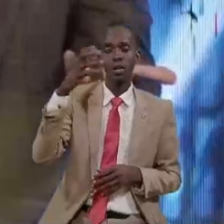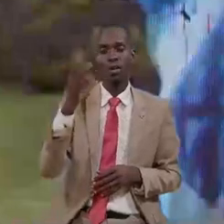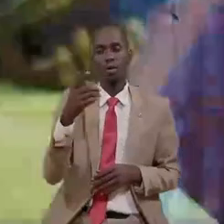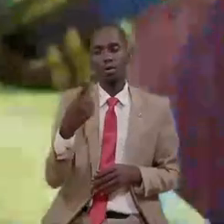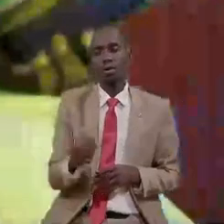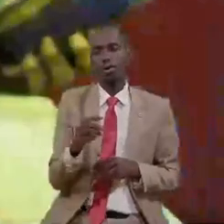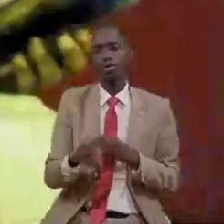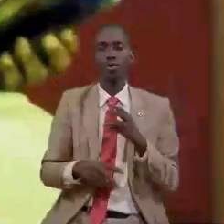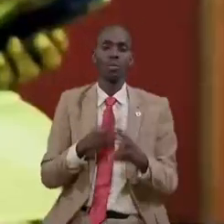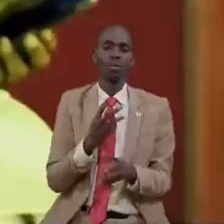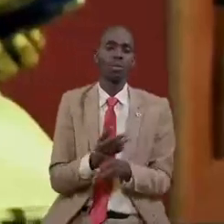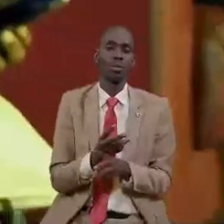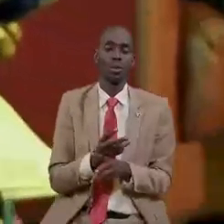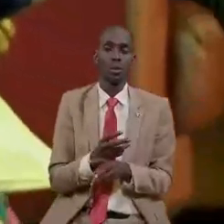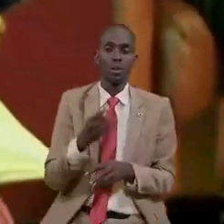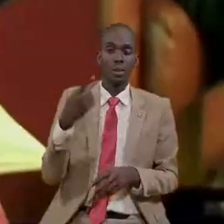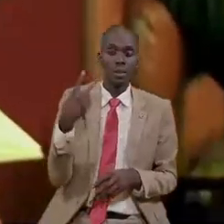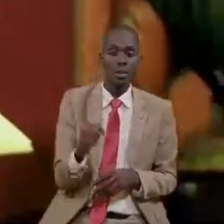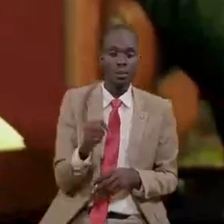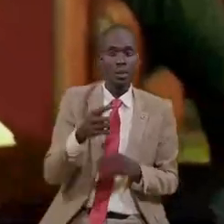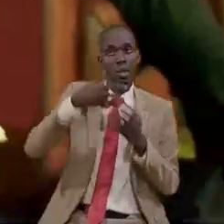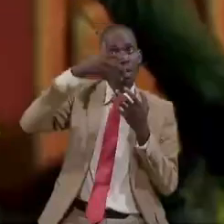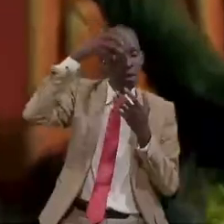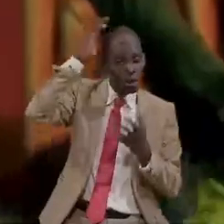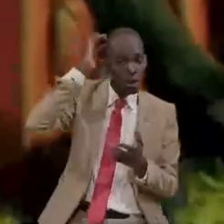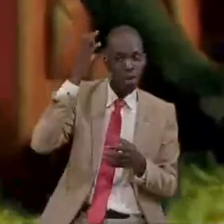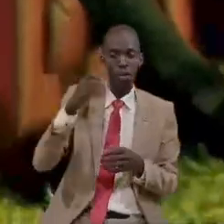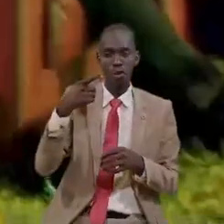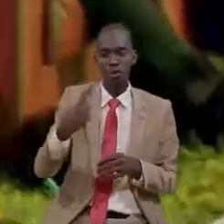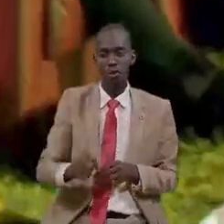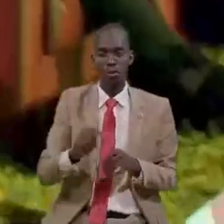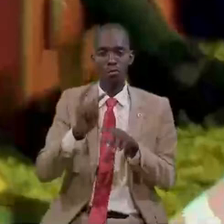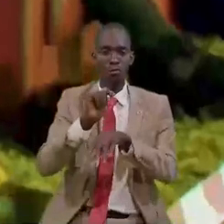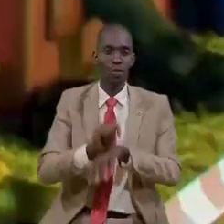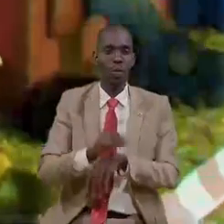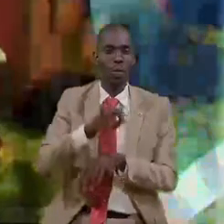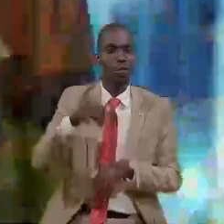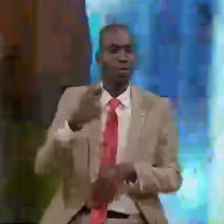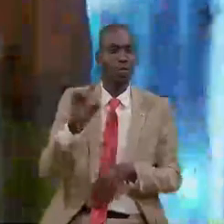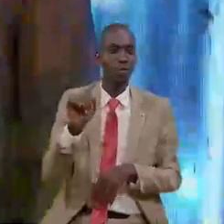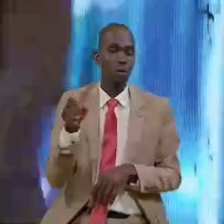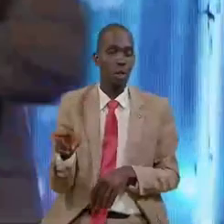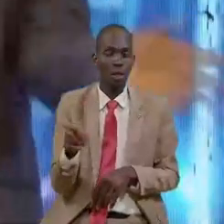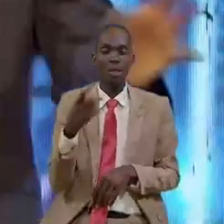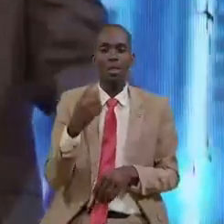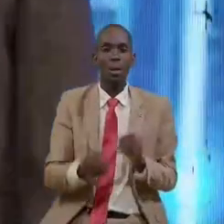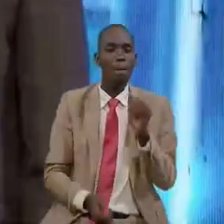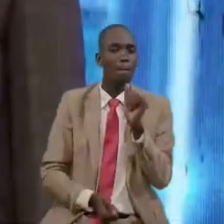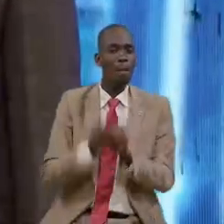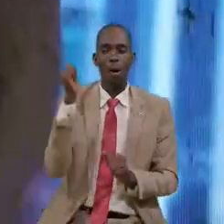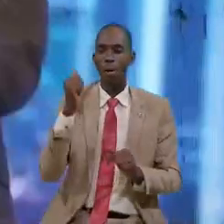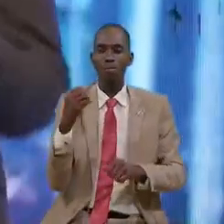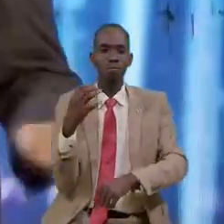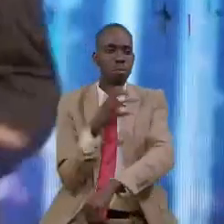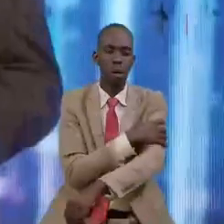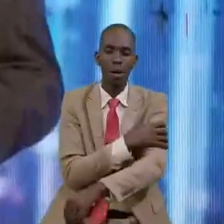la lampe, il est la lumière, il est le lion de la tribu de Juda. Il est le plus puissant qui brise tout